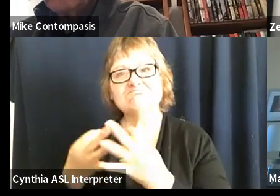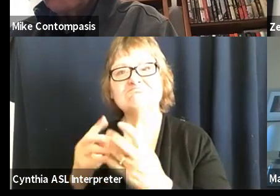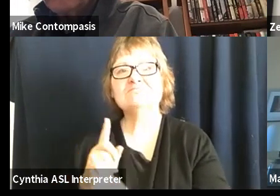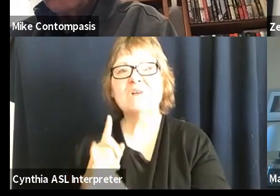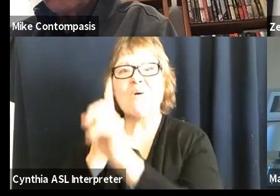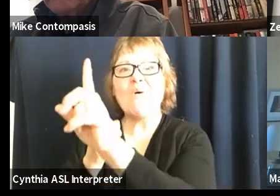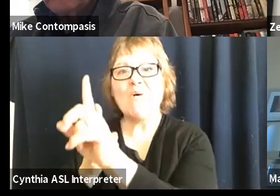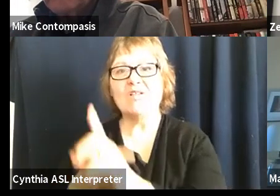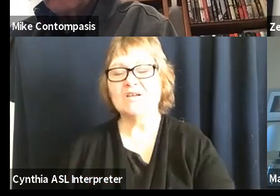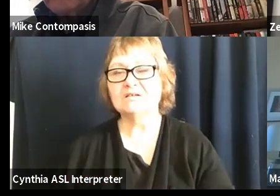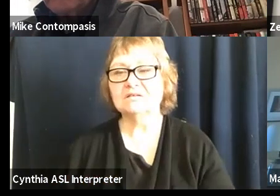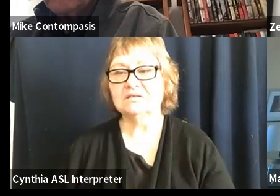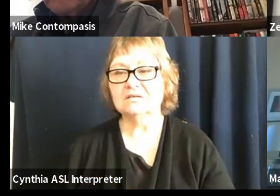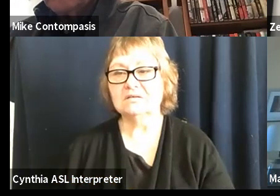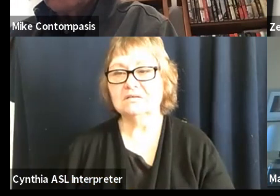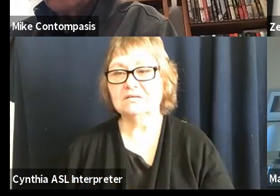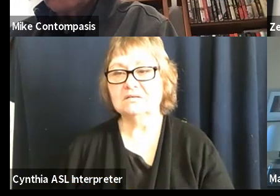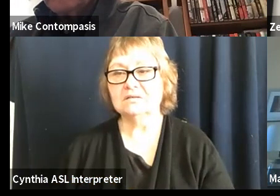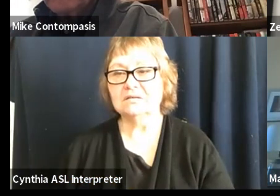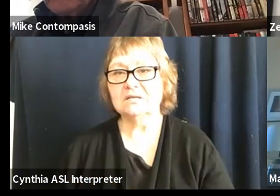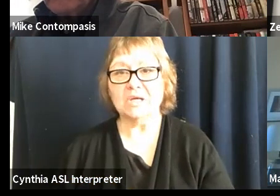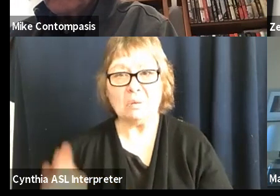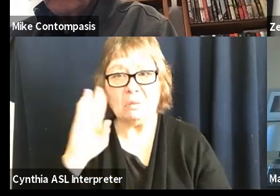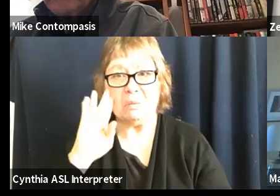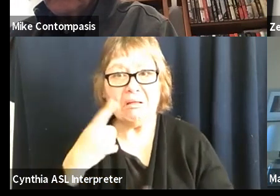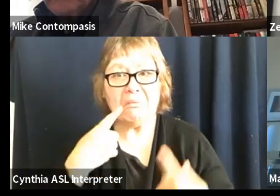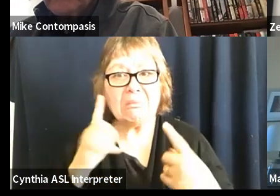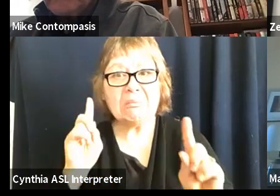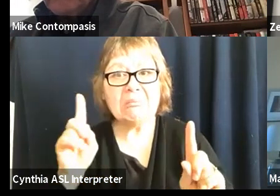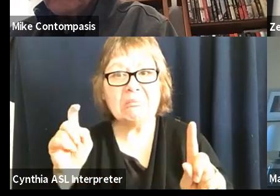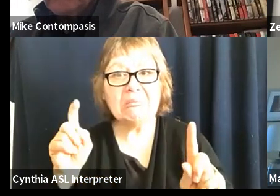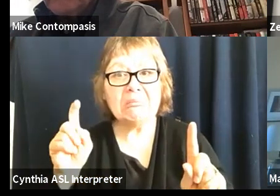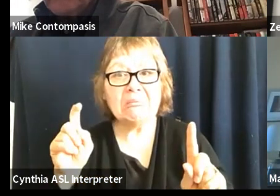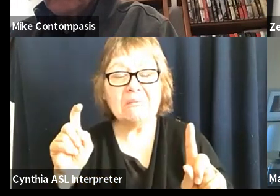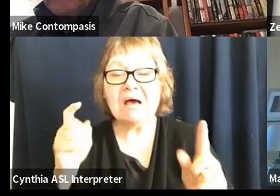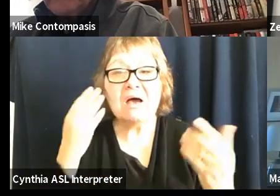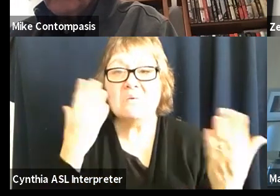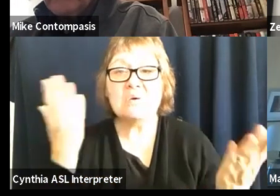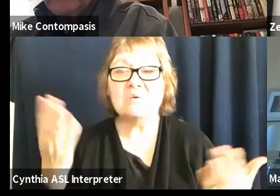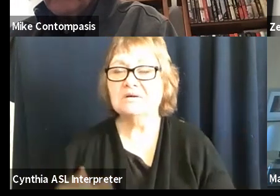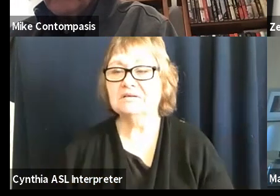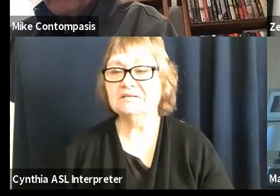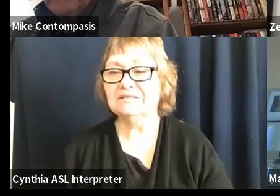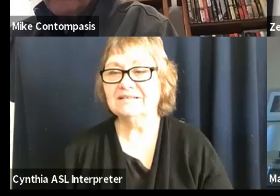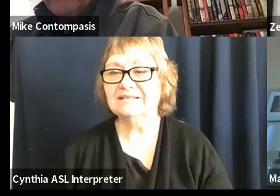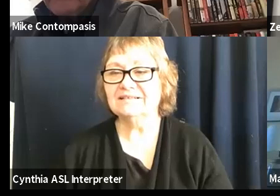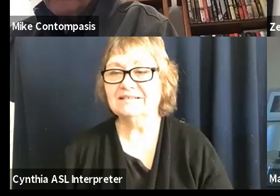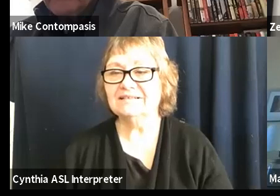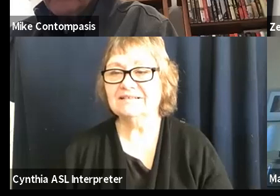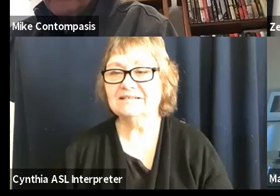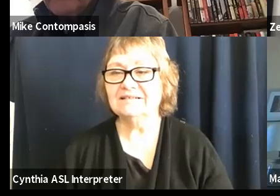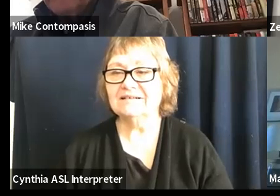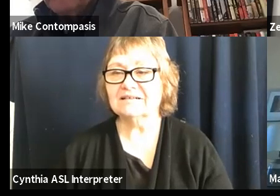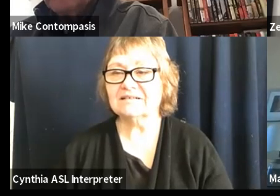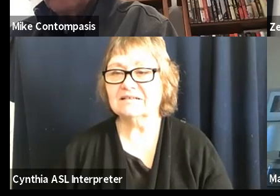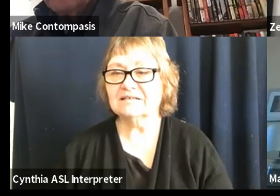得 ，I don't know if he can make it， 但 係 我哋 ，sorry， 但 係唔緊要， 我哋